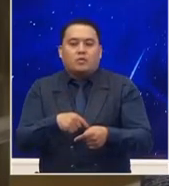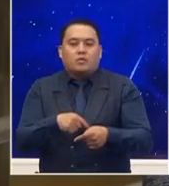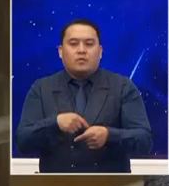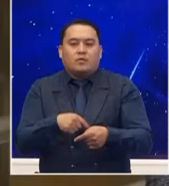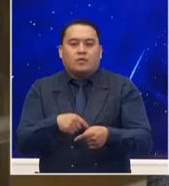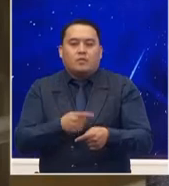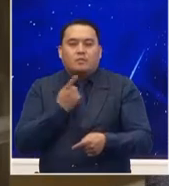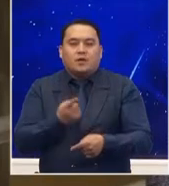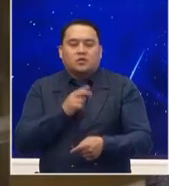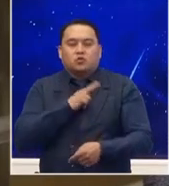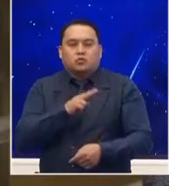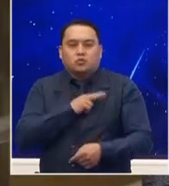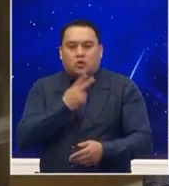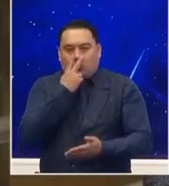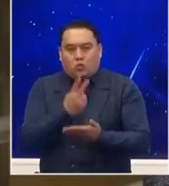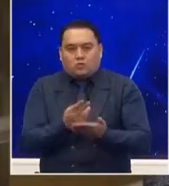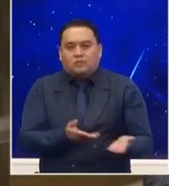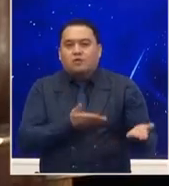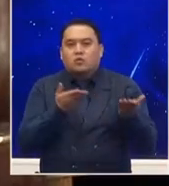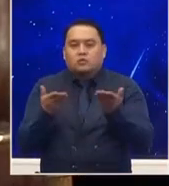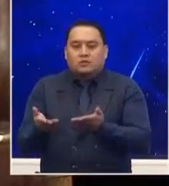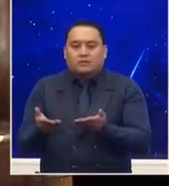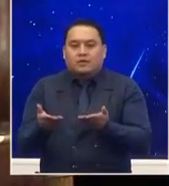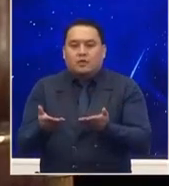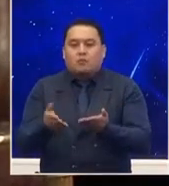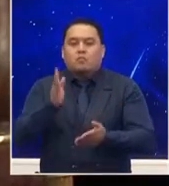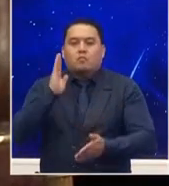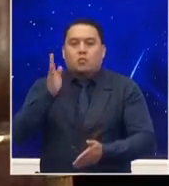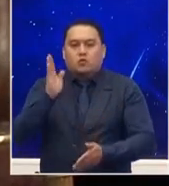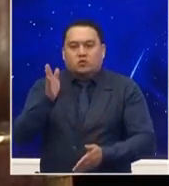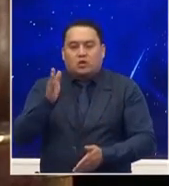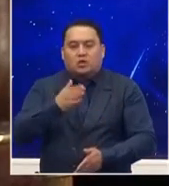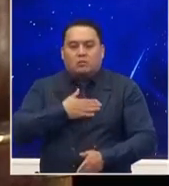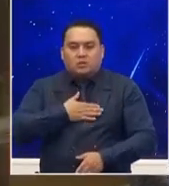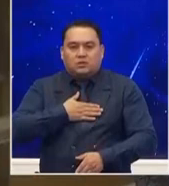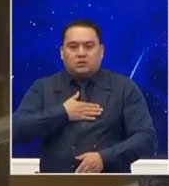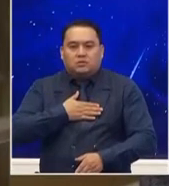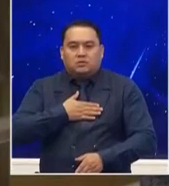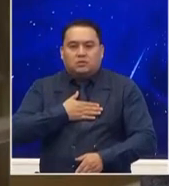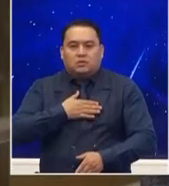шеберлердің жұмыстарын алып кеп, осы көрмеде көрсетіп отырмыз. Енді болашақта бұл